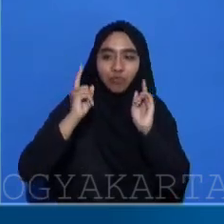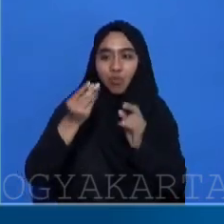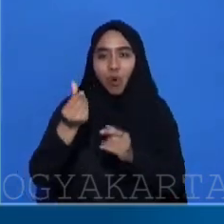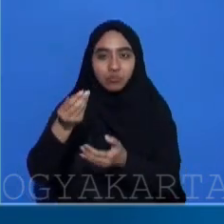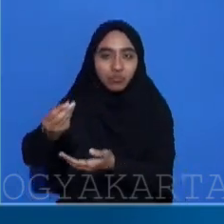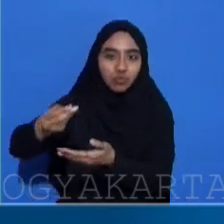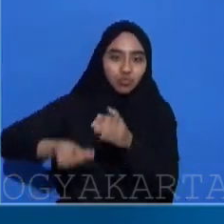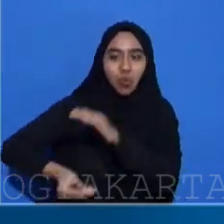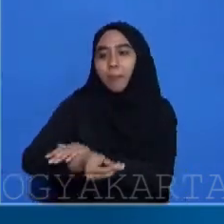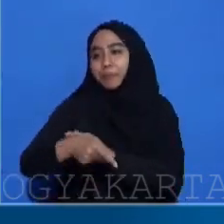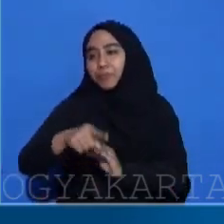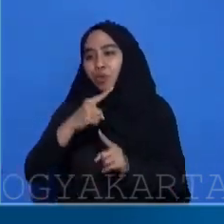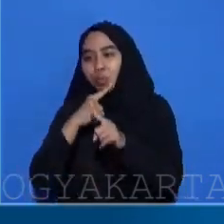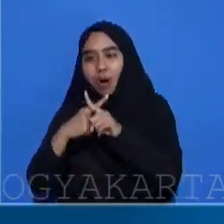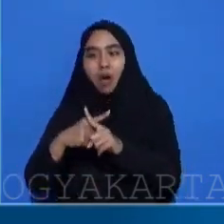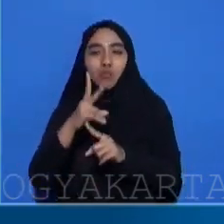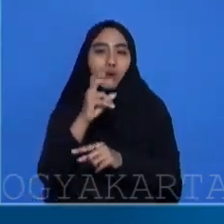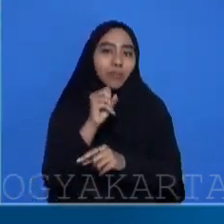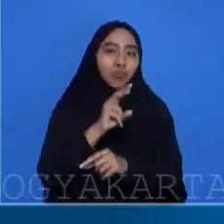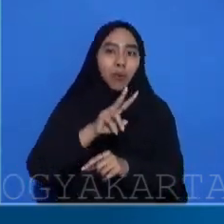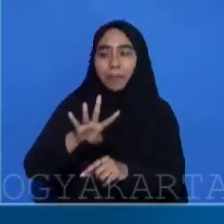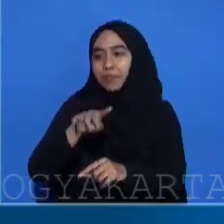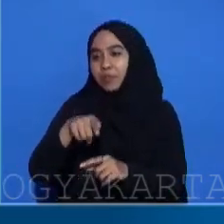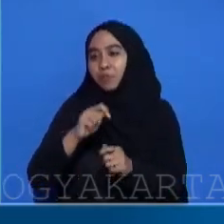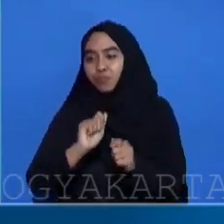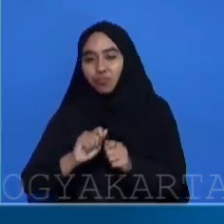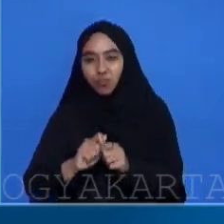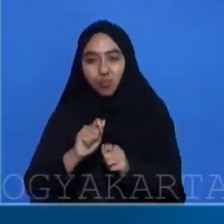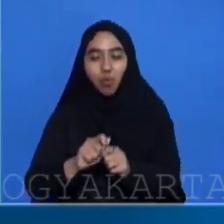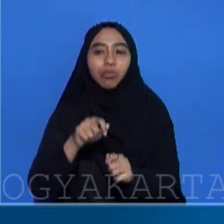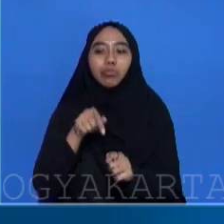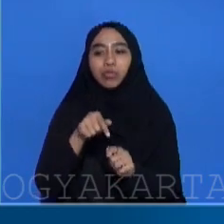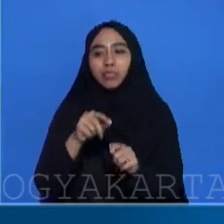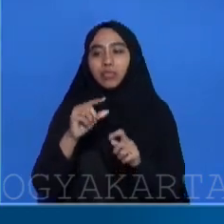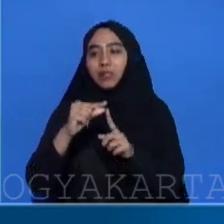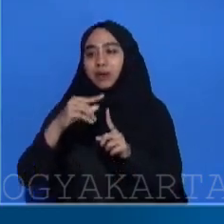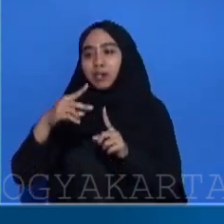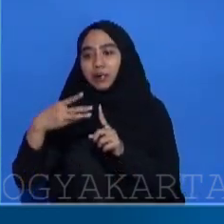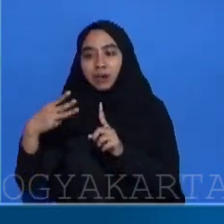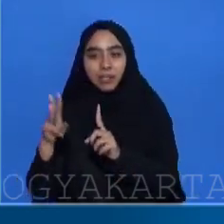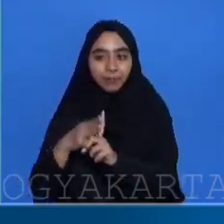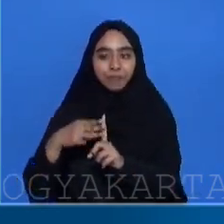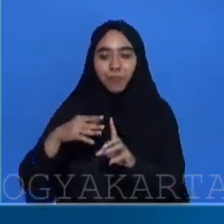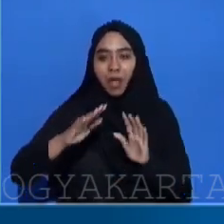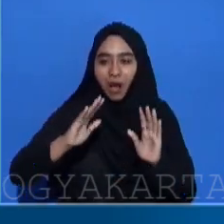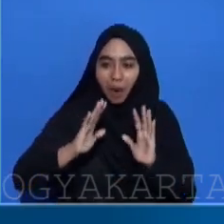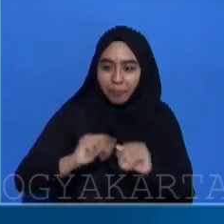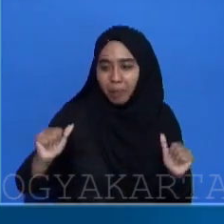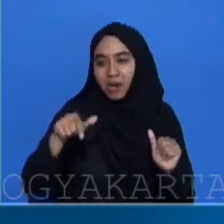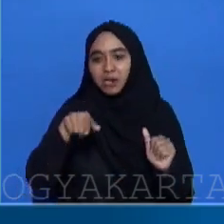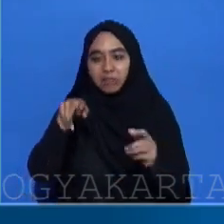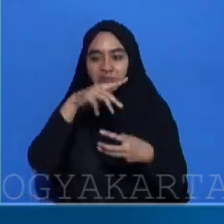hoax Pemilu 2024 dan ciptakan tertib sejuk damai ini diharapkan masyarakat bisa mengerti dan peduli terhadap Pesan yang